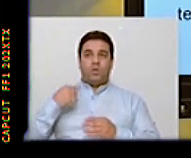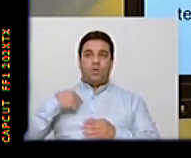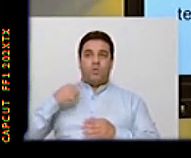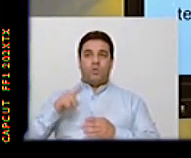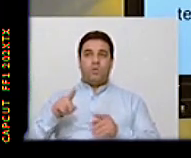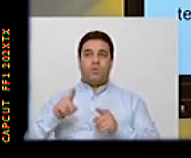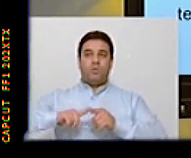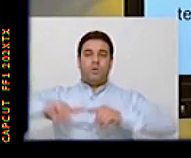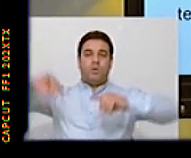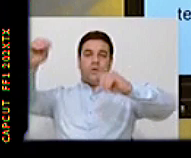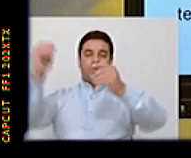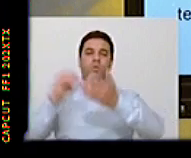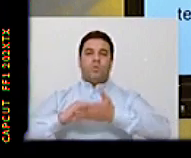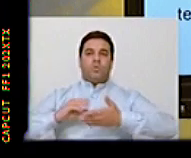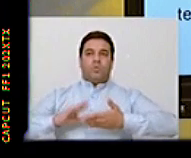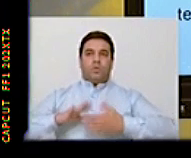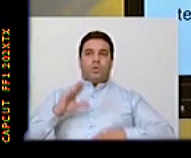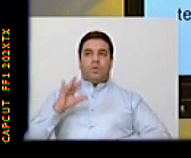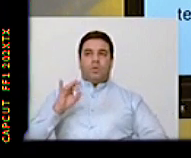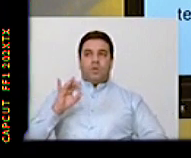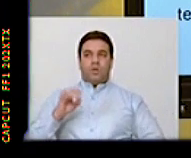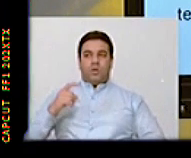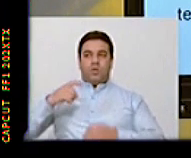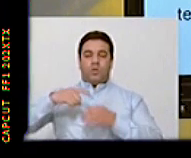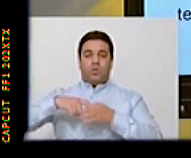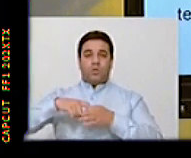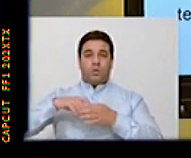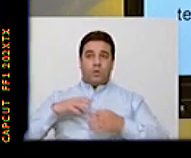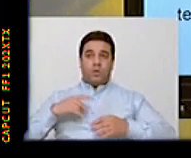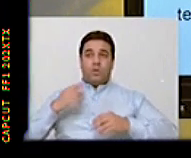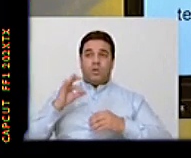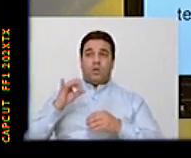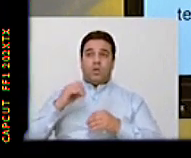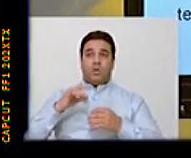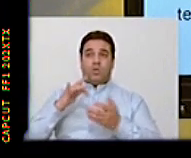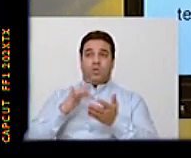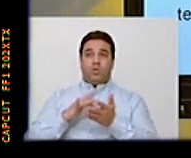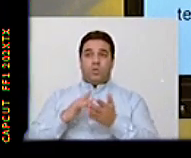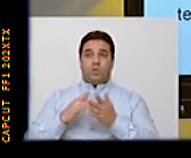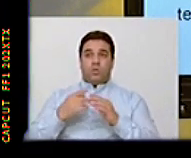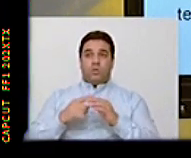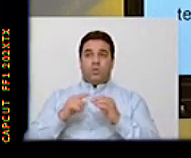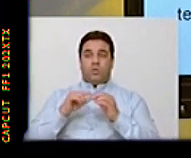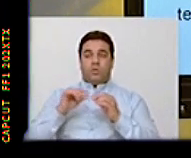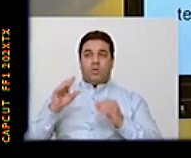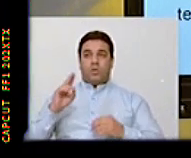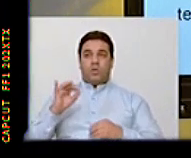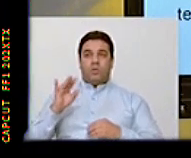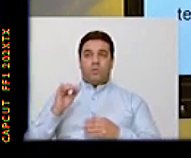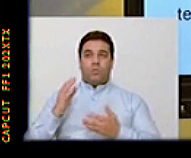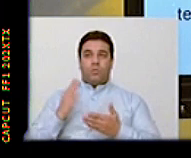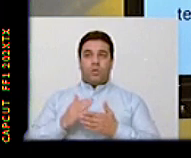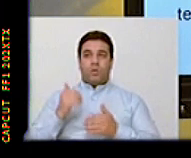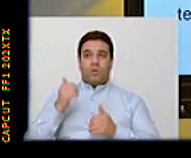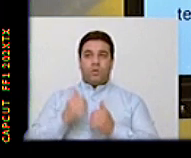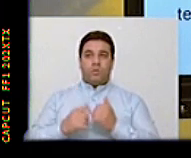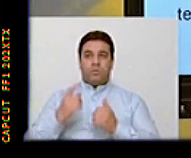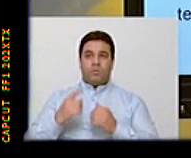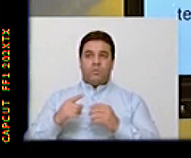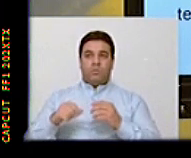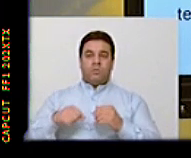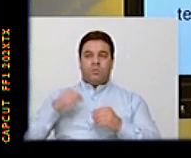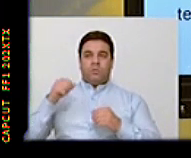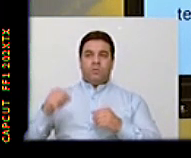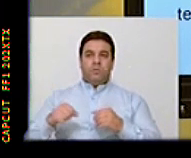bilan nomerlangan sterjinga osilgandir. Sterjining o'rtasida yoysimon qismi bor. Har pruzhina